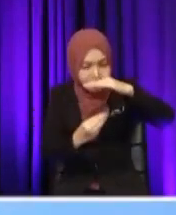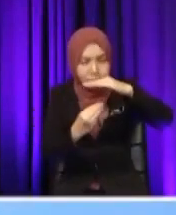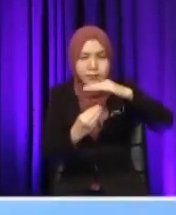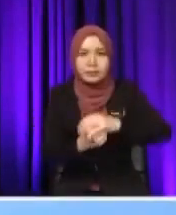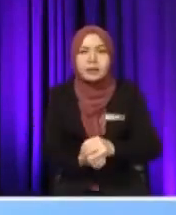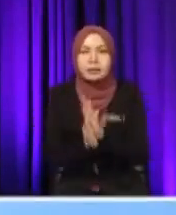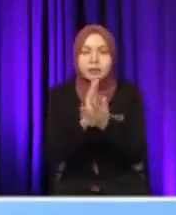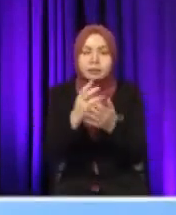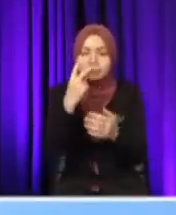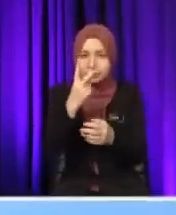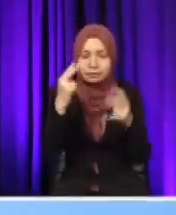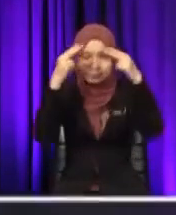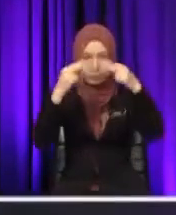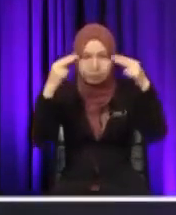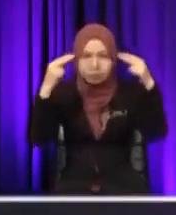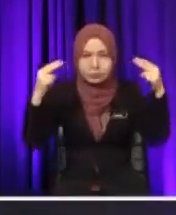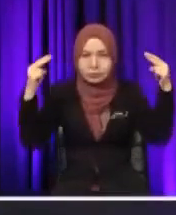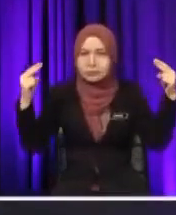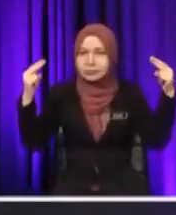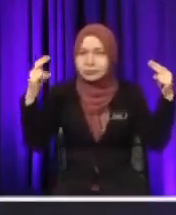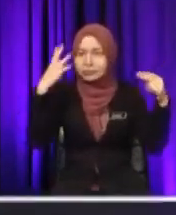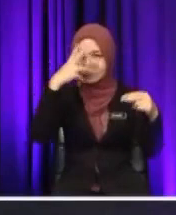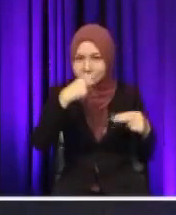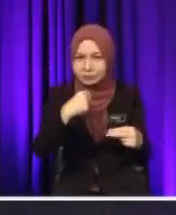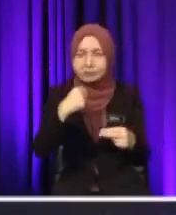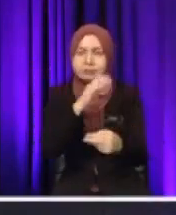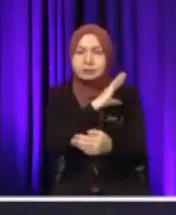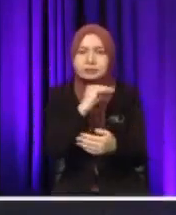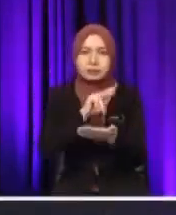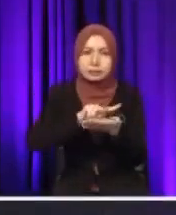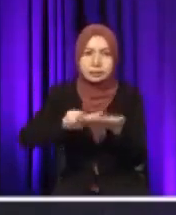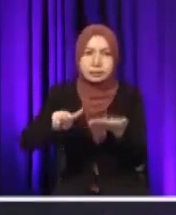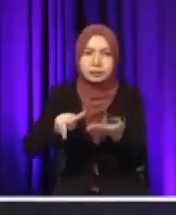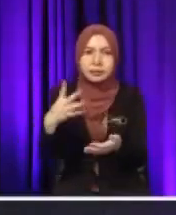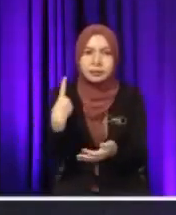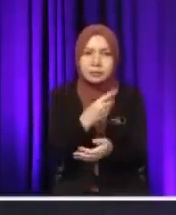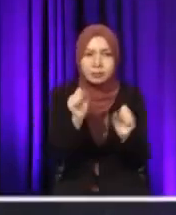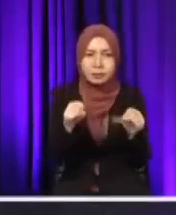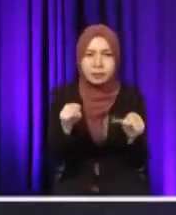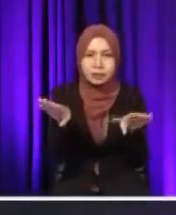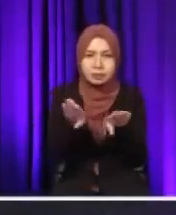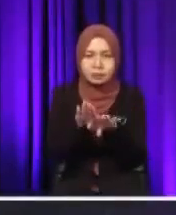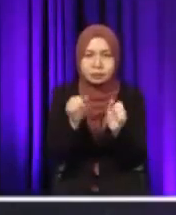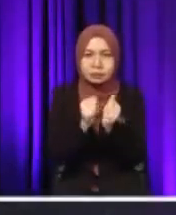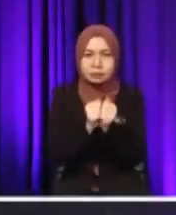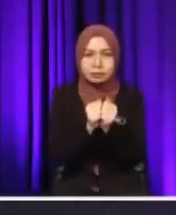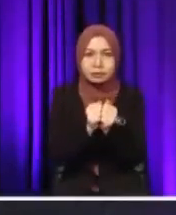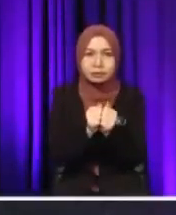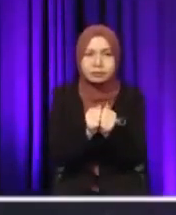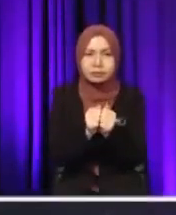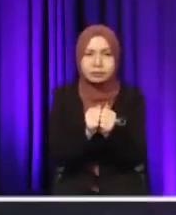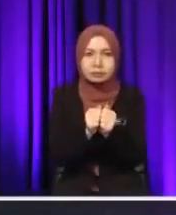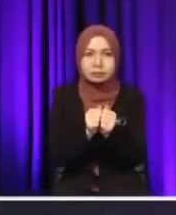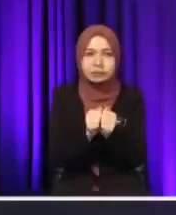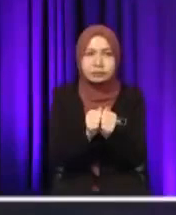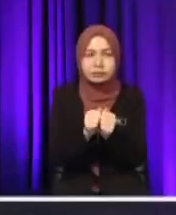tadi. Nampak. Alright. So kita akan nampak lapisan tu dan kita tutup dengan pelekat